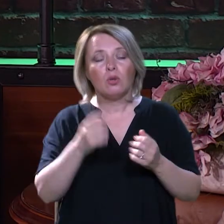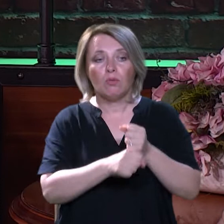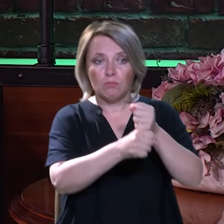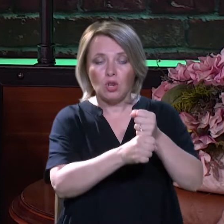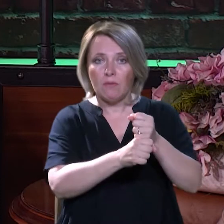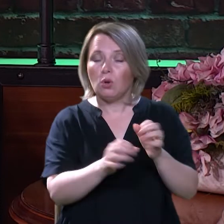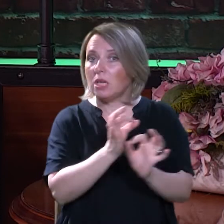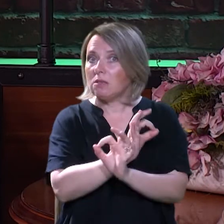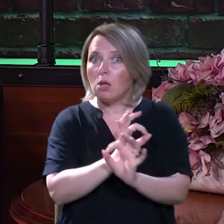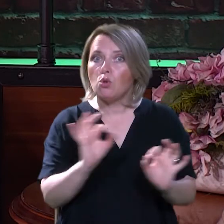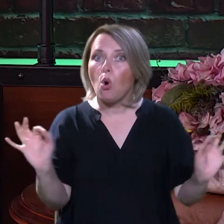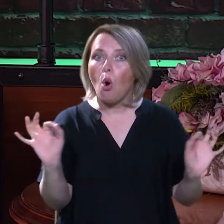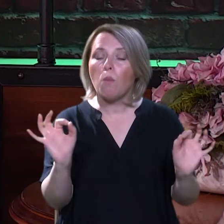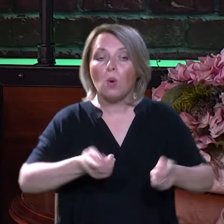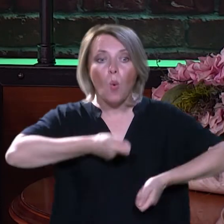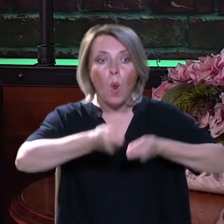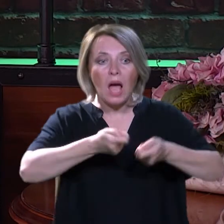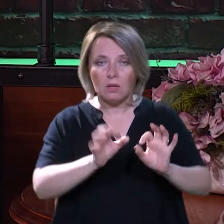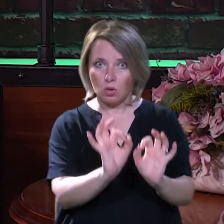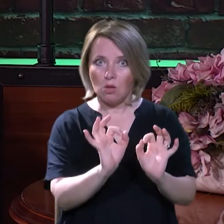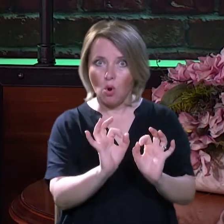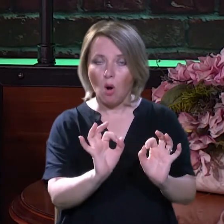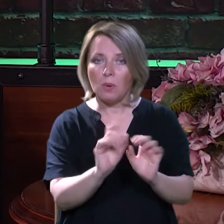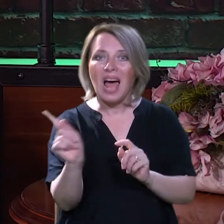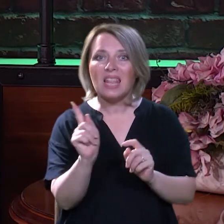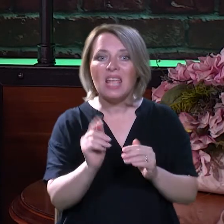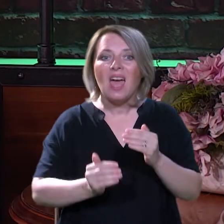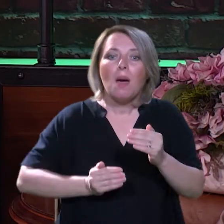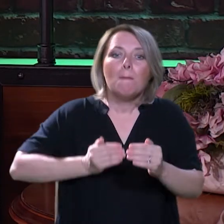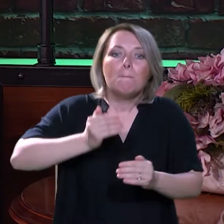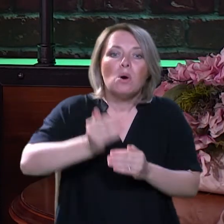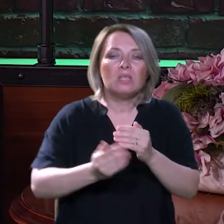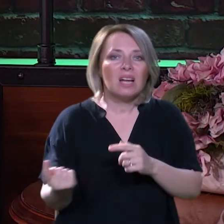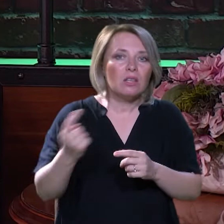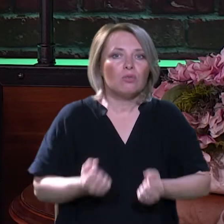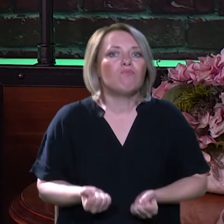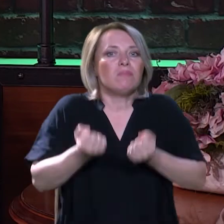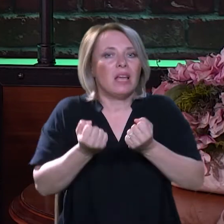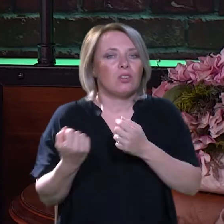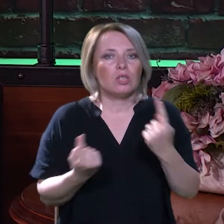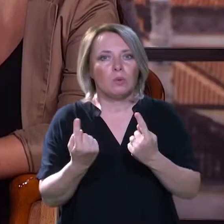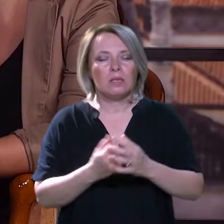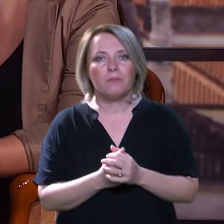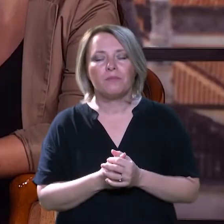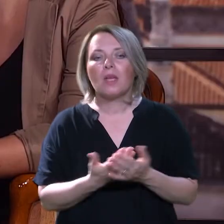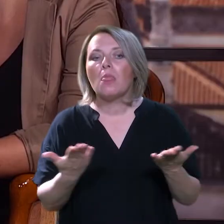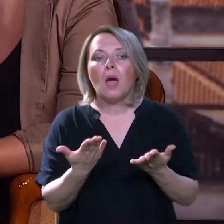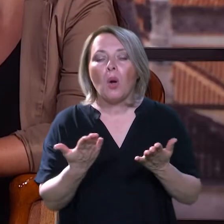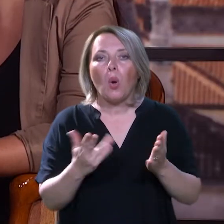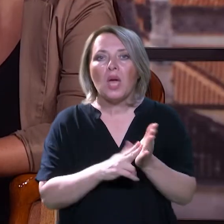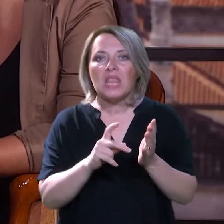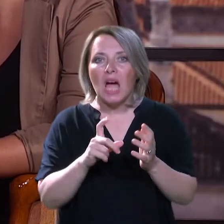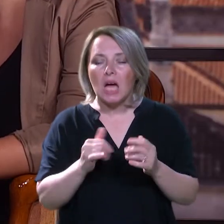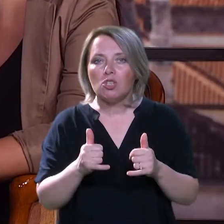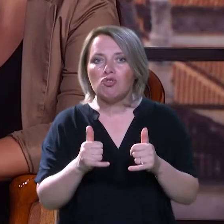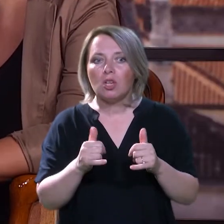i dok nam je sve dobro, jeli, ulagati točno tada, a ne onda kada postane teško. Na koji način, evo, svi oni